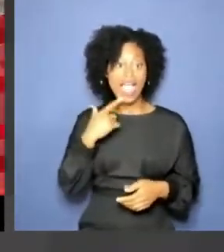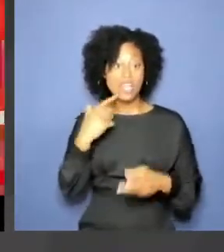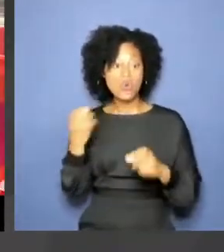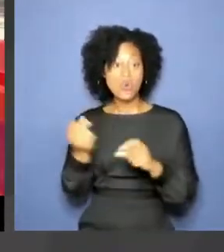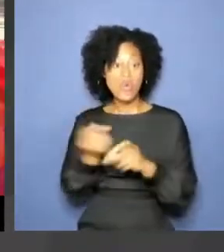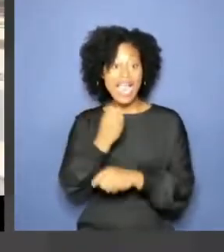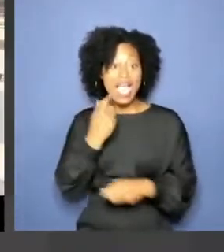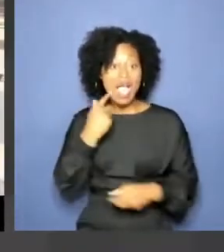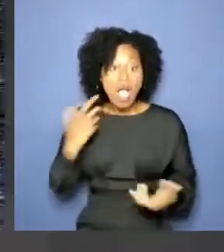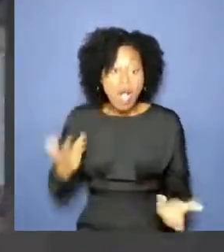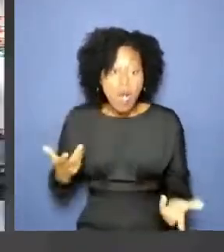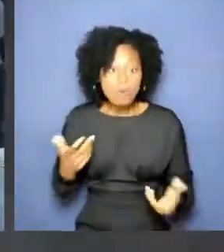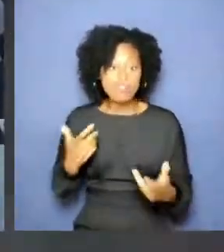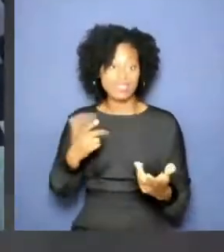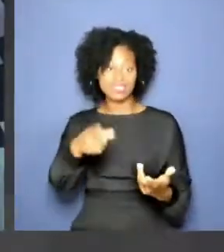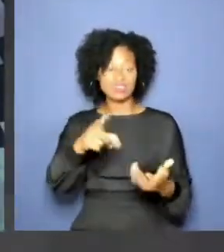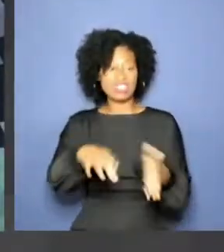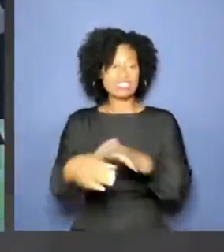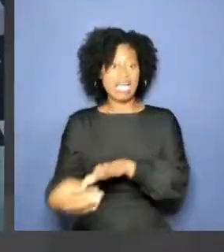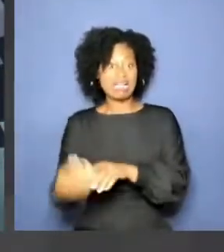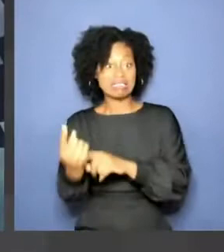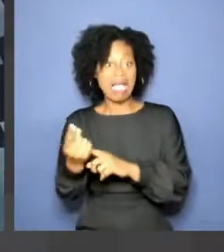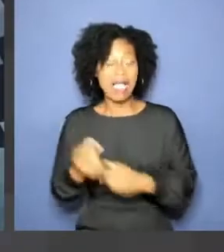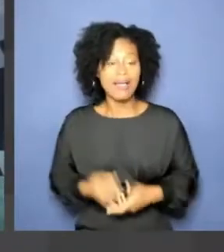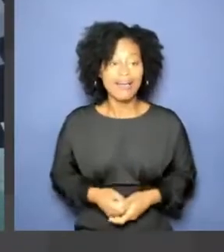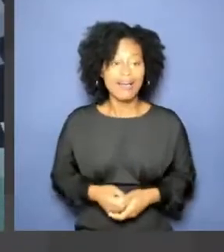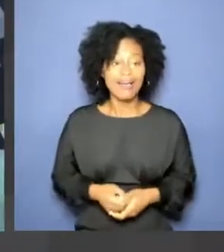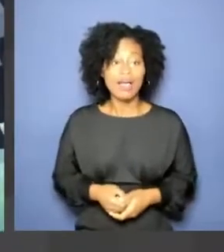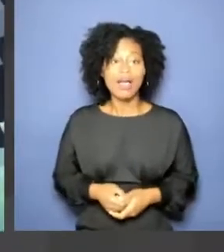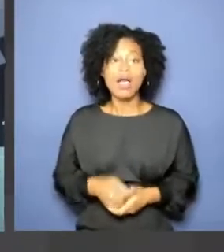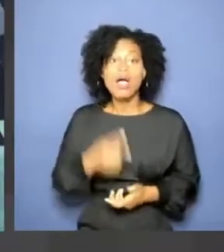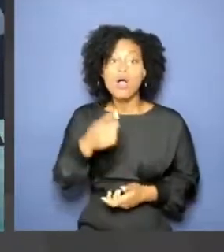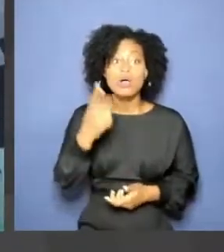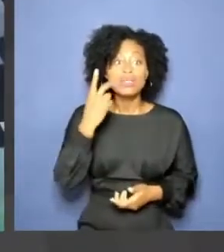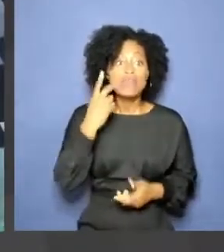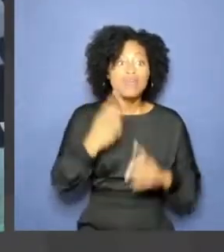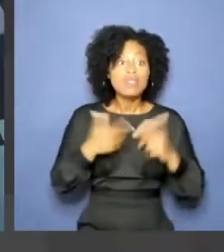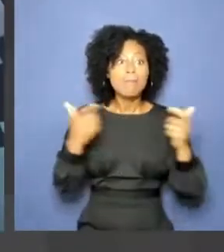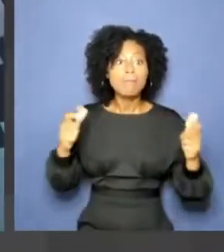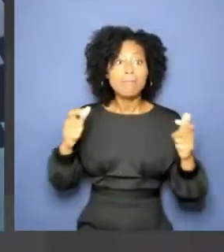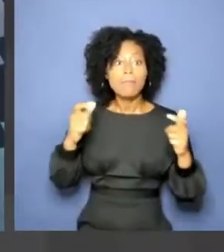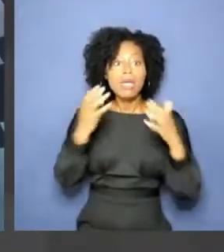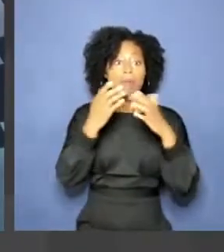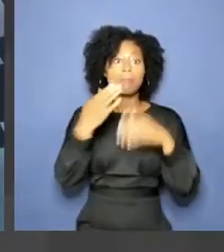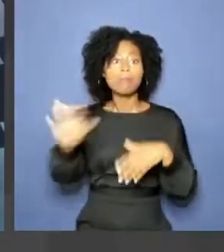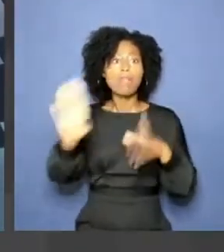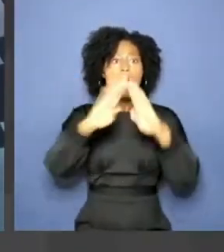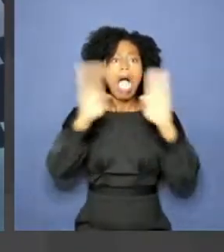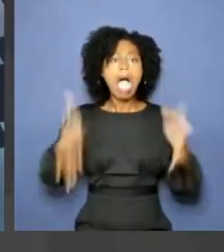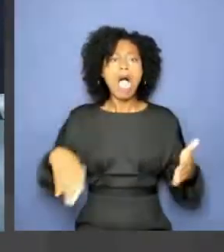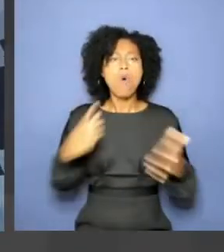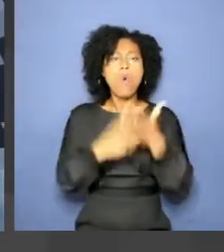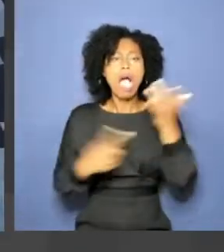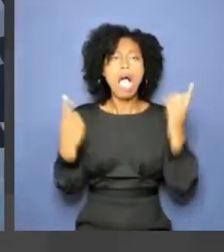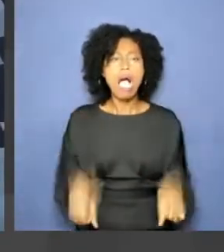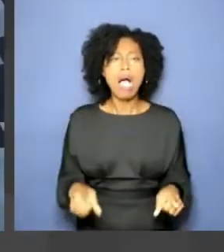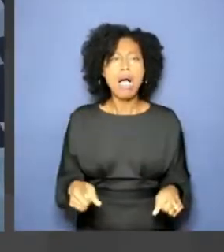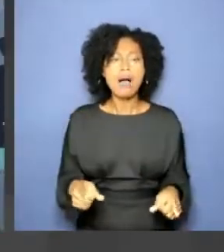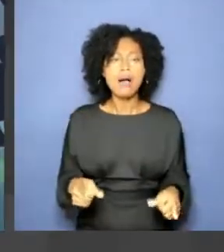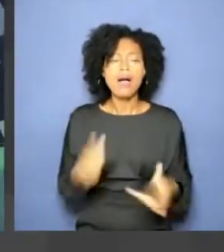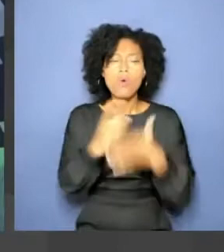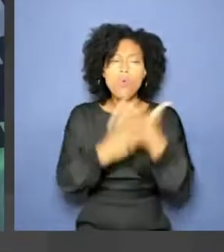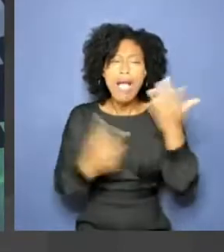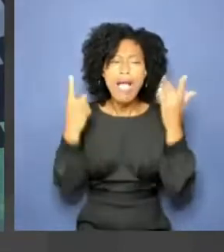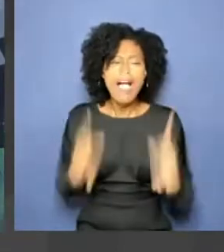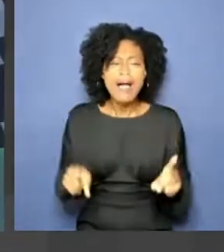了，简简单单呀。 From the big blue house? What happened to the big blue house? What happened?